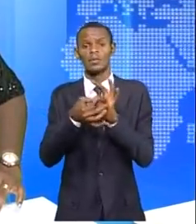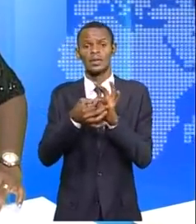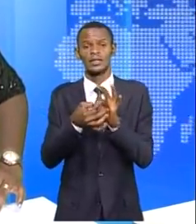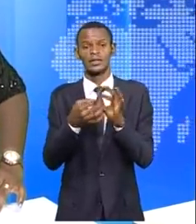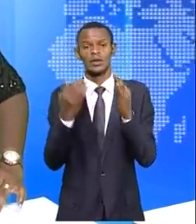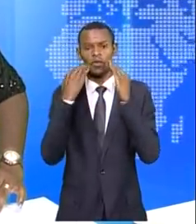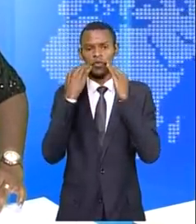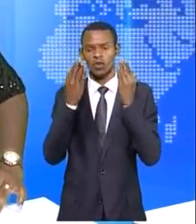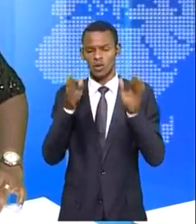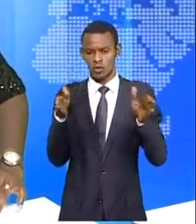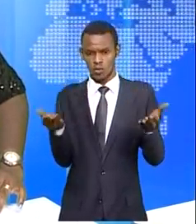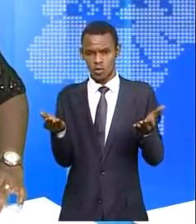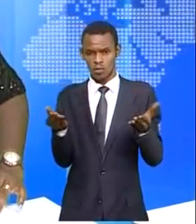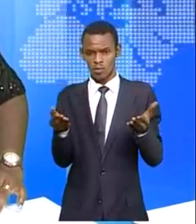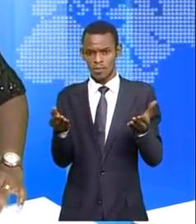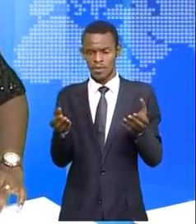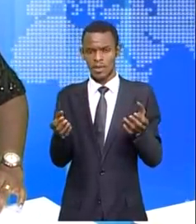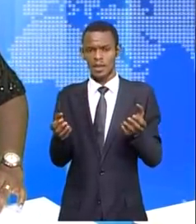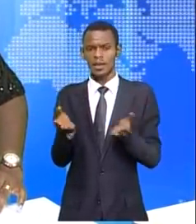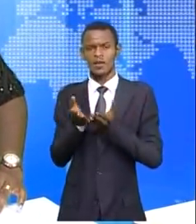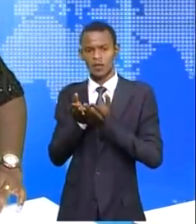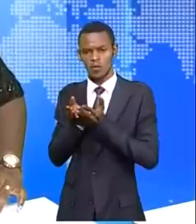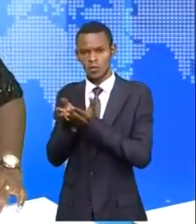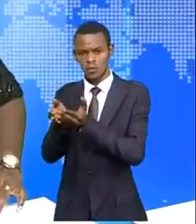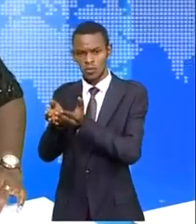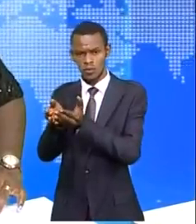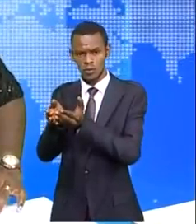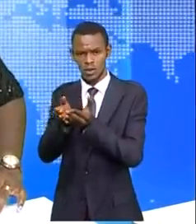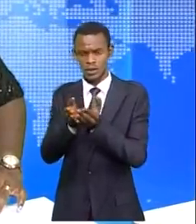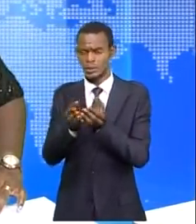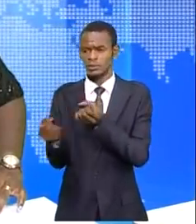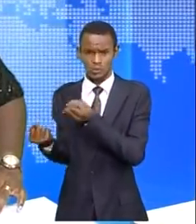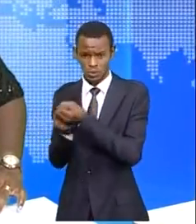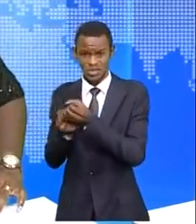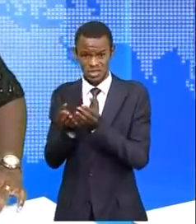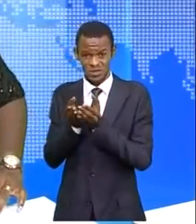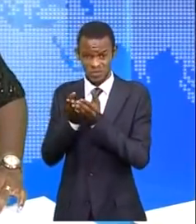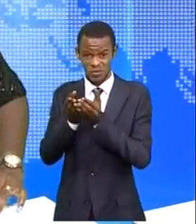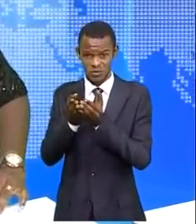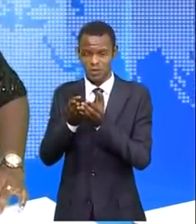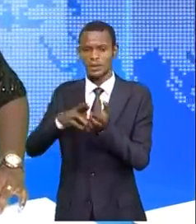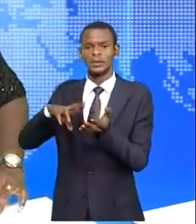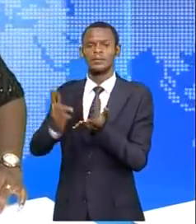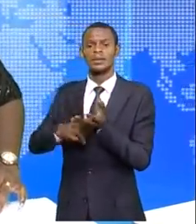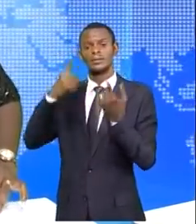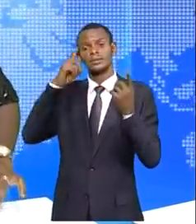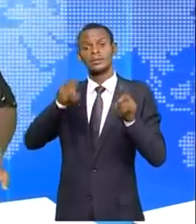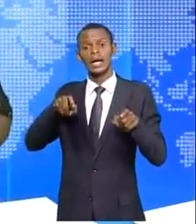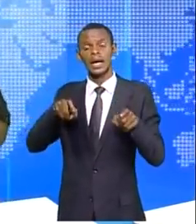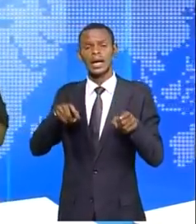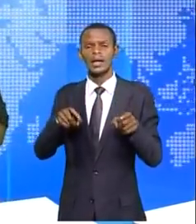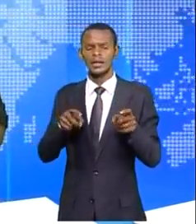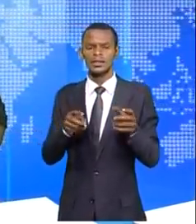villes de matadi et de boma vient d'être assigné la congolaise des voies maritimes et la fédération des entreprises